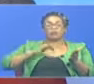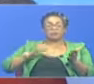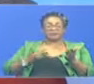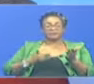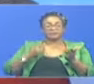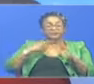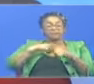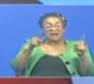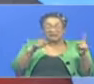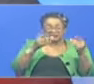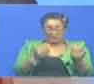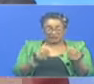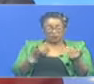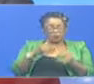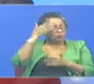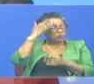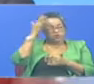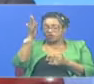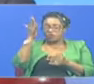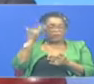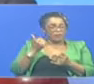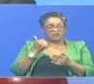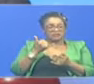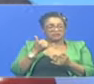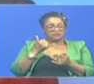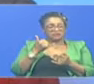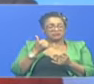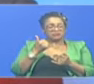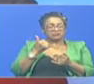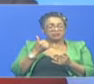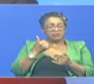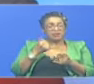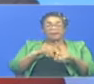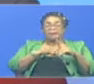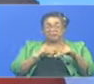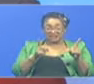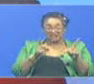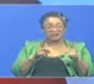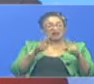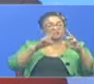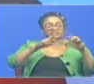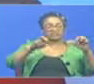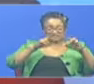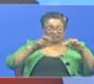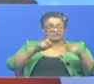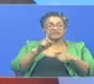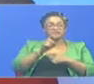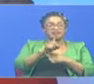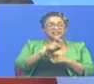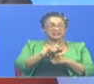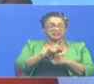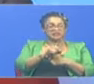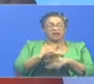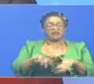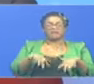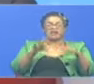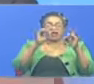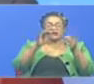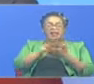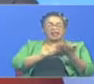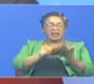kwa nini, isipokuwa wameangalia hii virus inapatikana sehemu